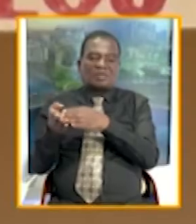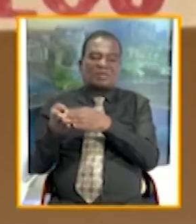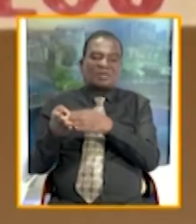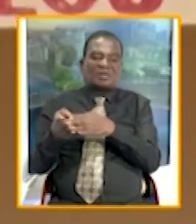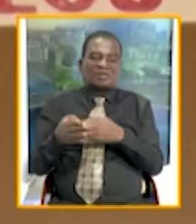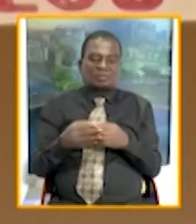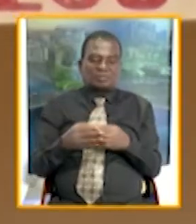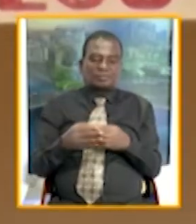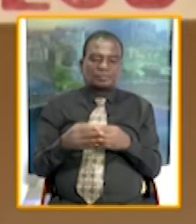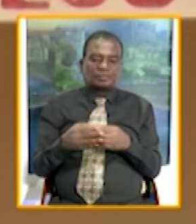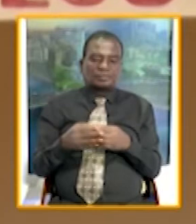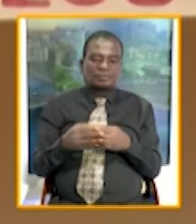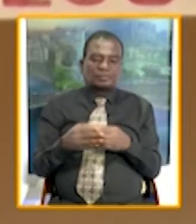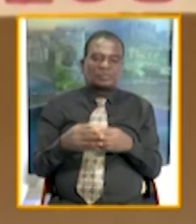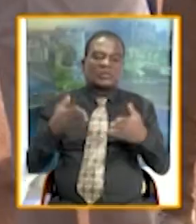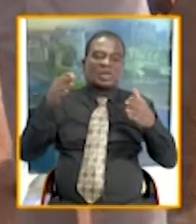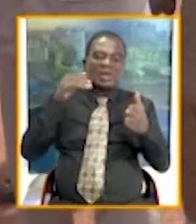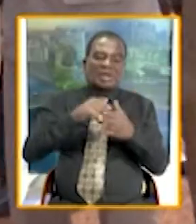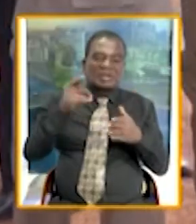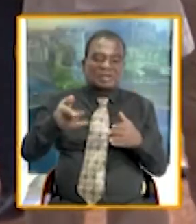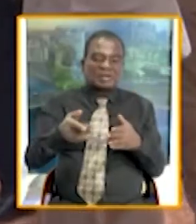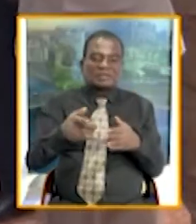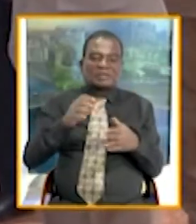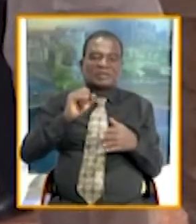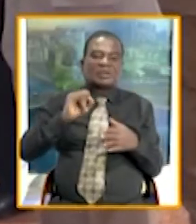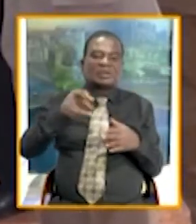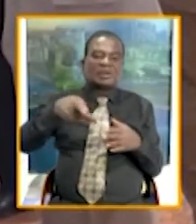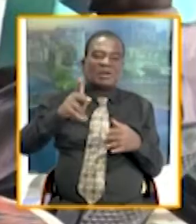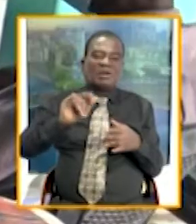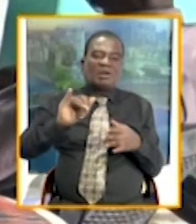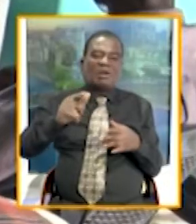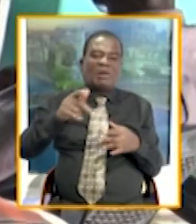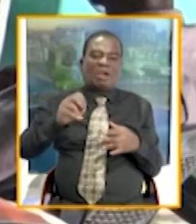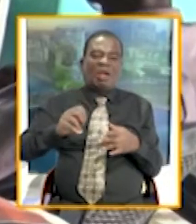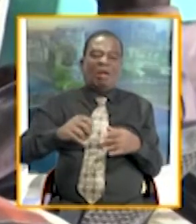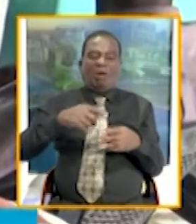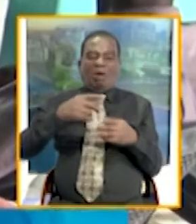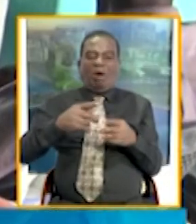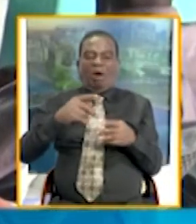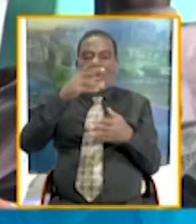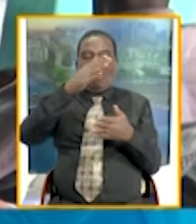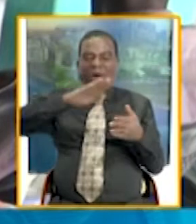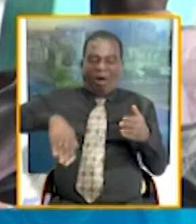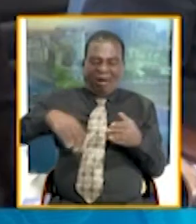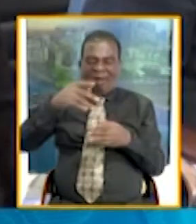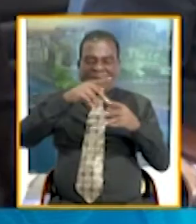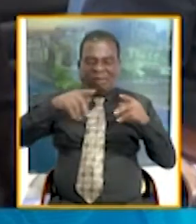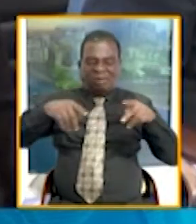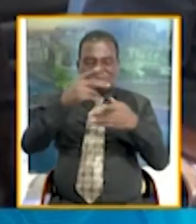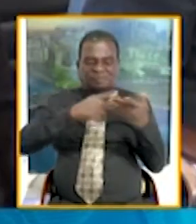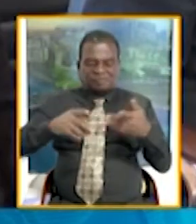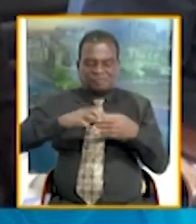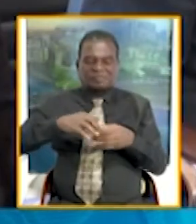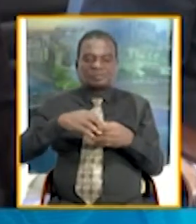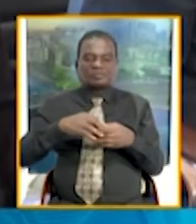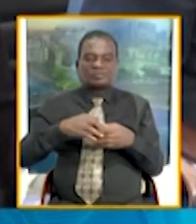fermées. Sipilou, localité frontière à la Guinée, était la dernière étape de la tournée de sensibilisation pour les élections législatives. Le